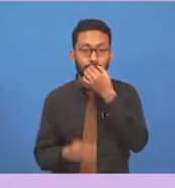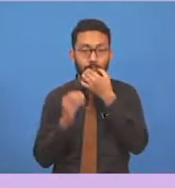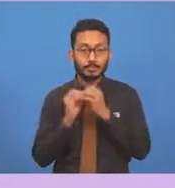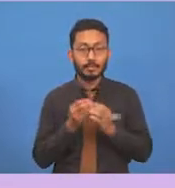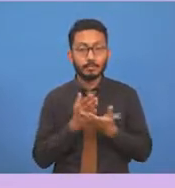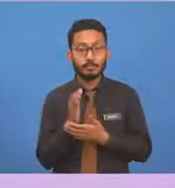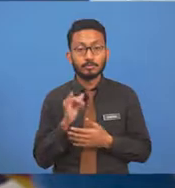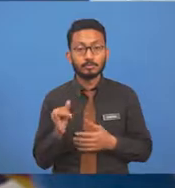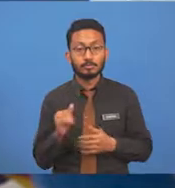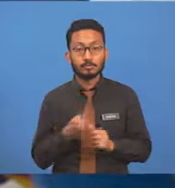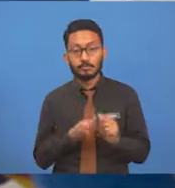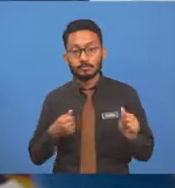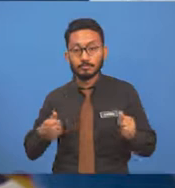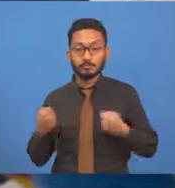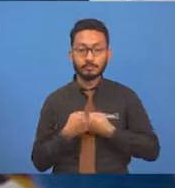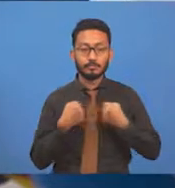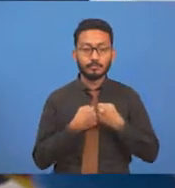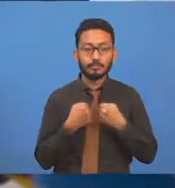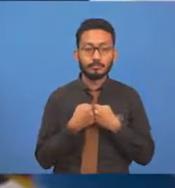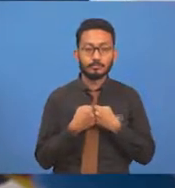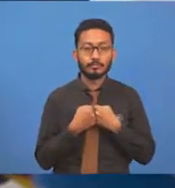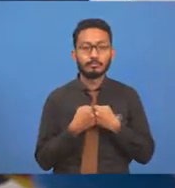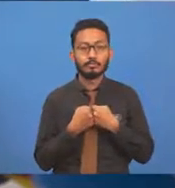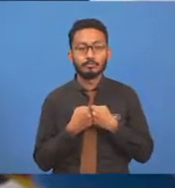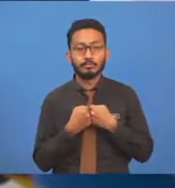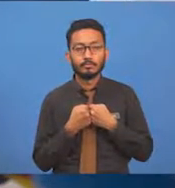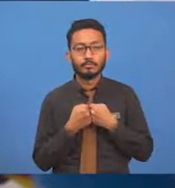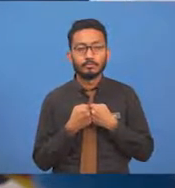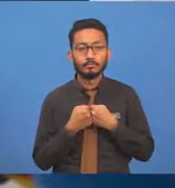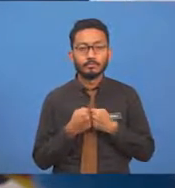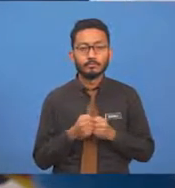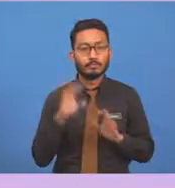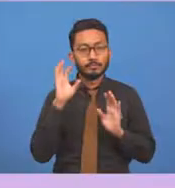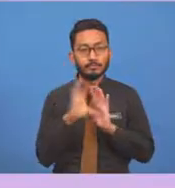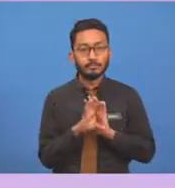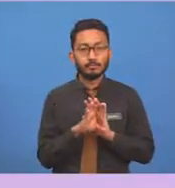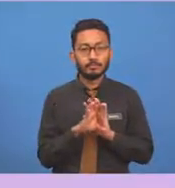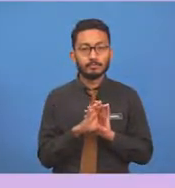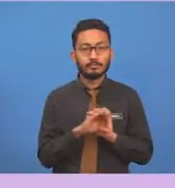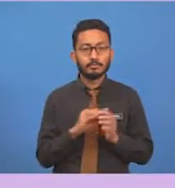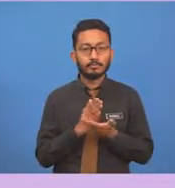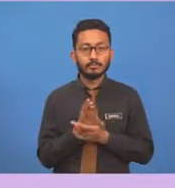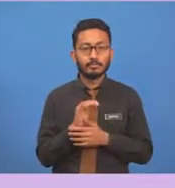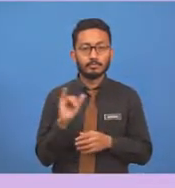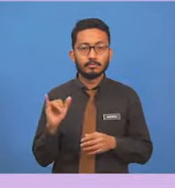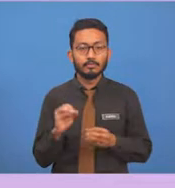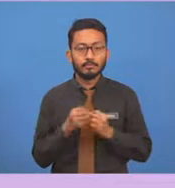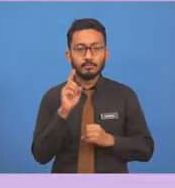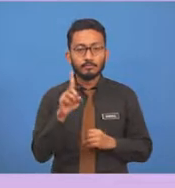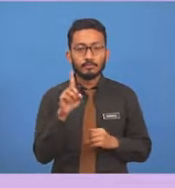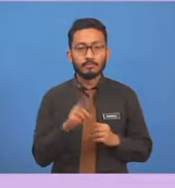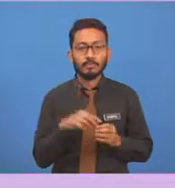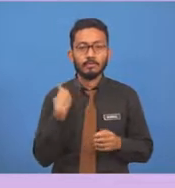faham. Murid-murid, sila perhatikan gambar situasi ini. Murid 1. Kita